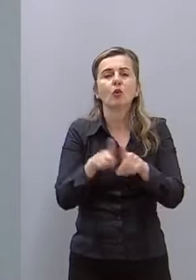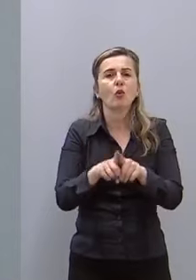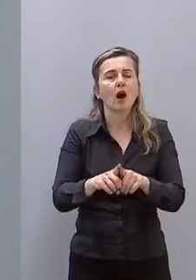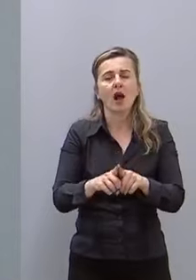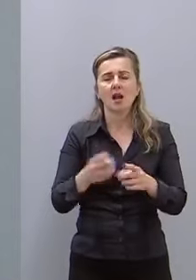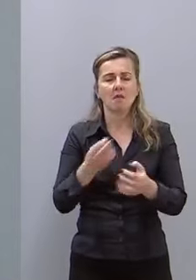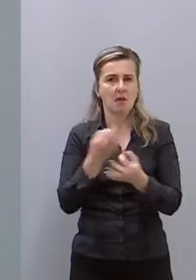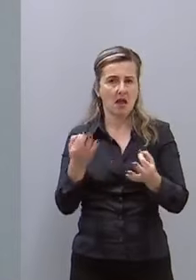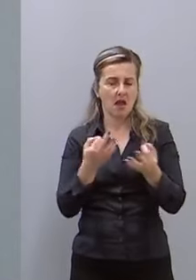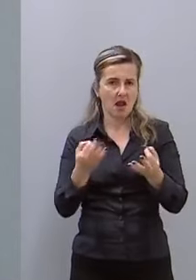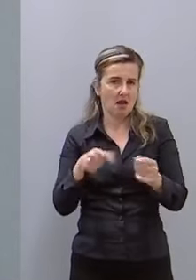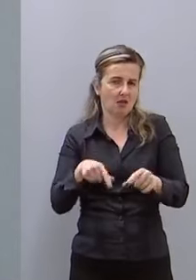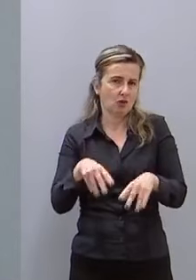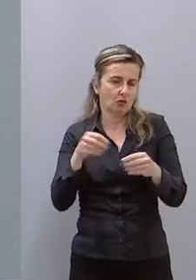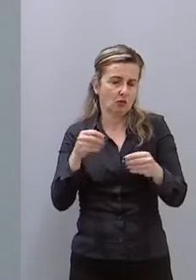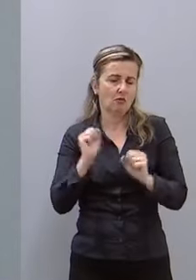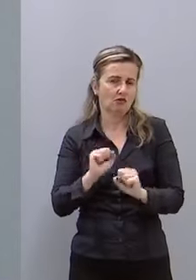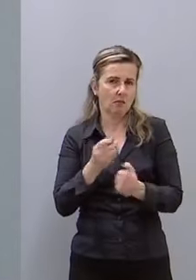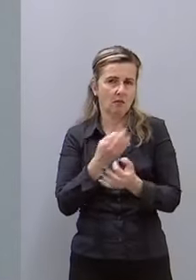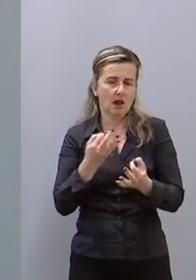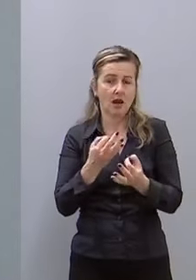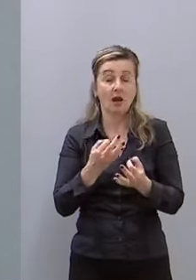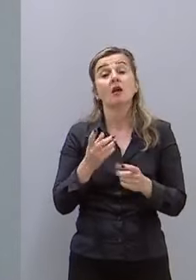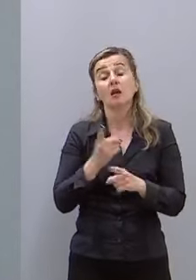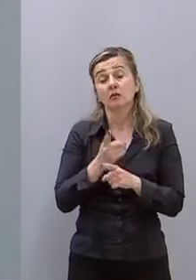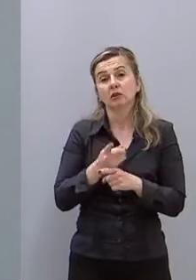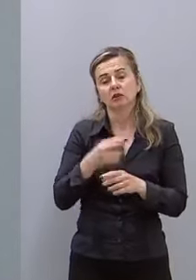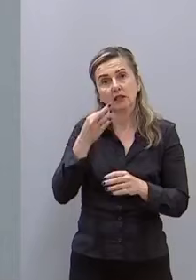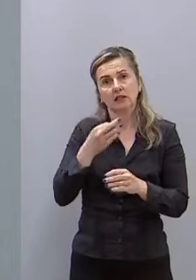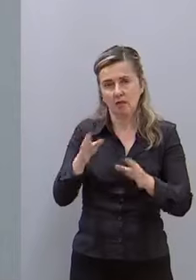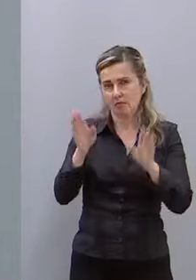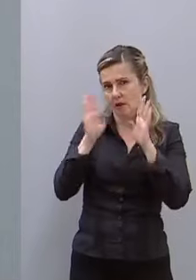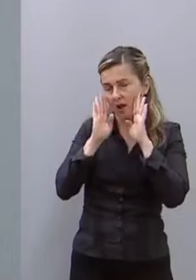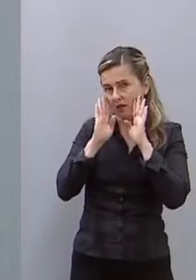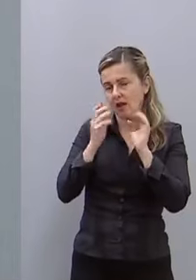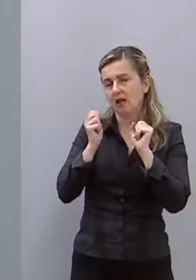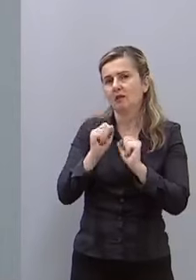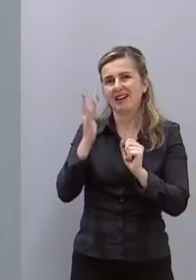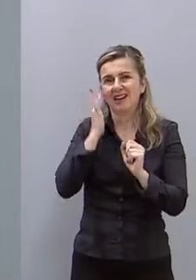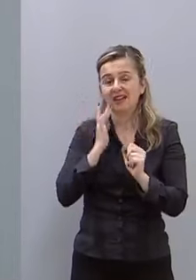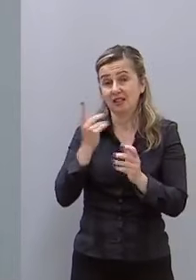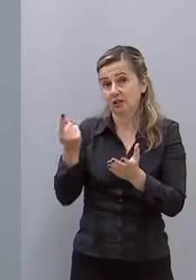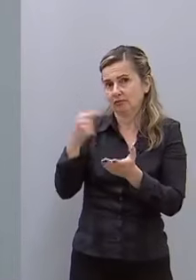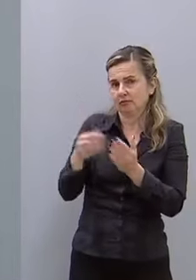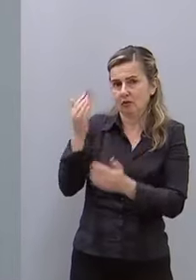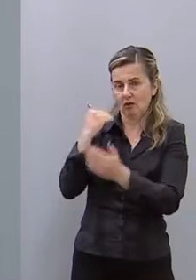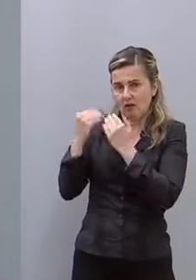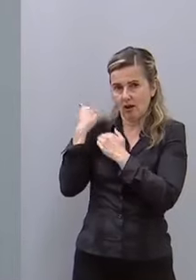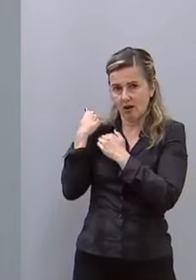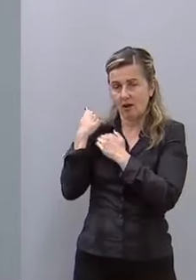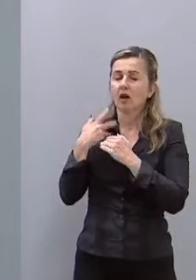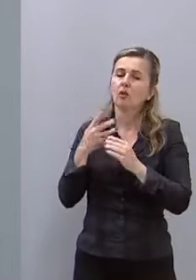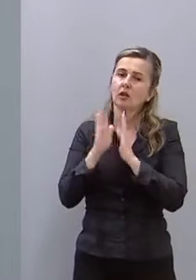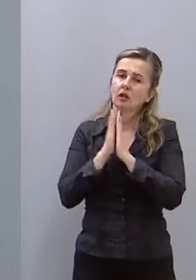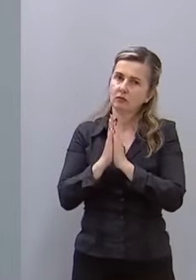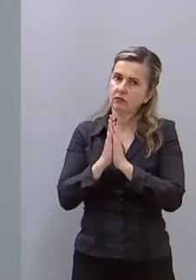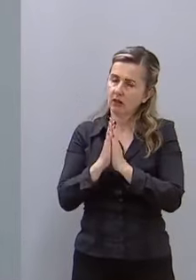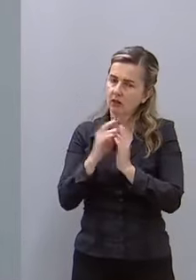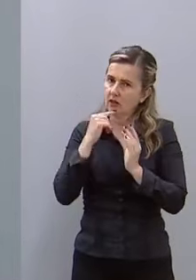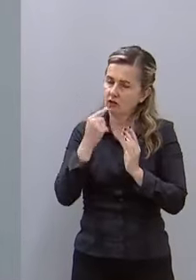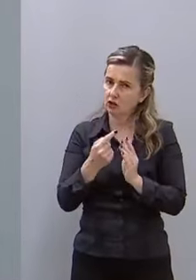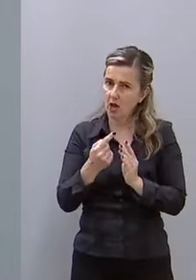bene bisogna stare attenti e c'è anche il rischio che si possa tornare indietro quindi quello che predichiamo e chiediamo è